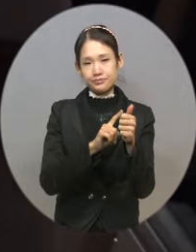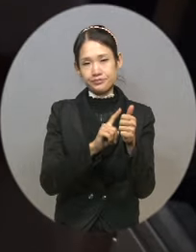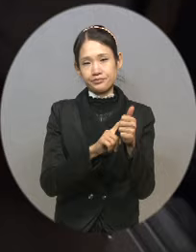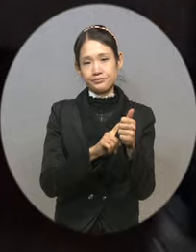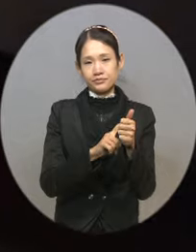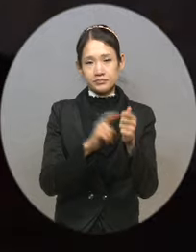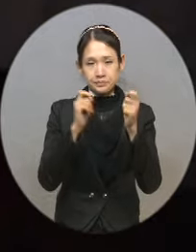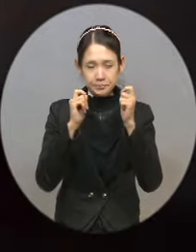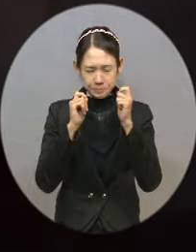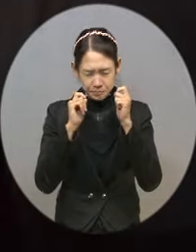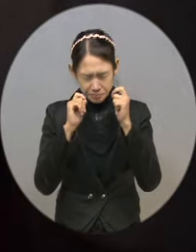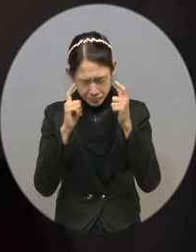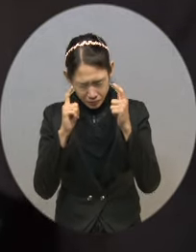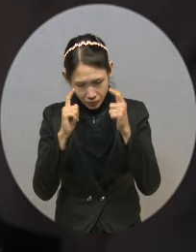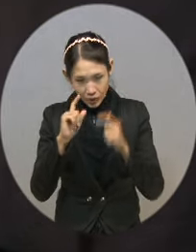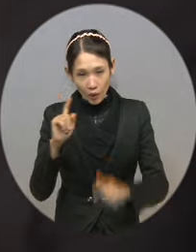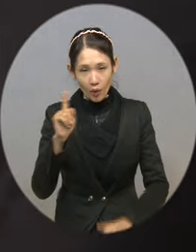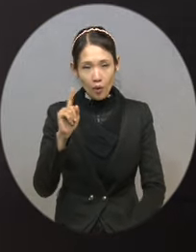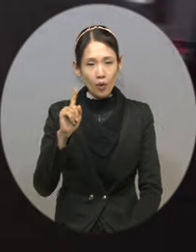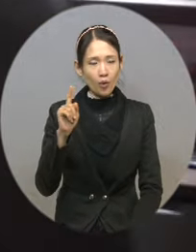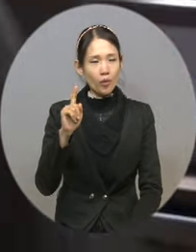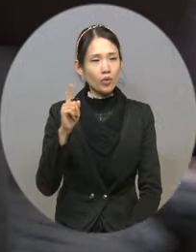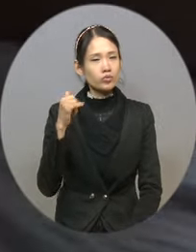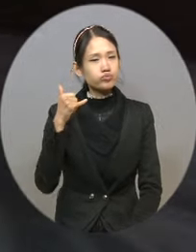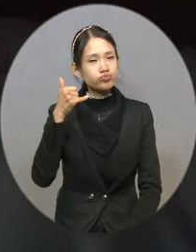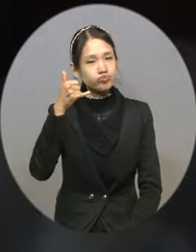일어나자마자 어디론가 전화를 하는데요.